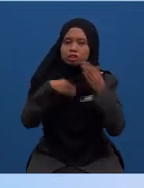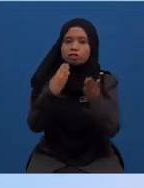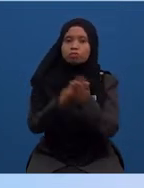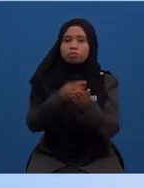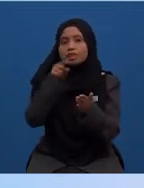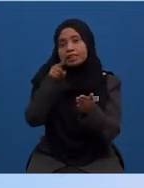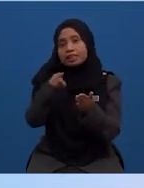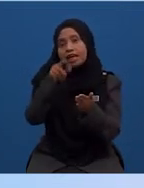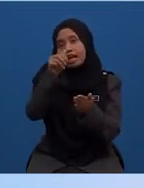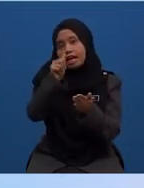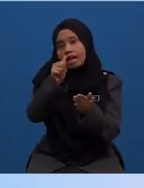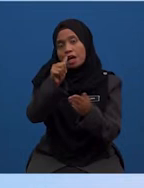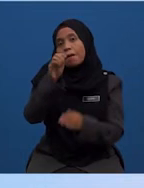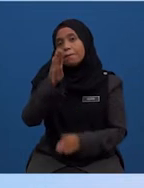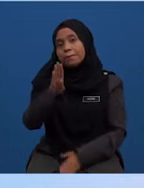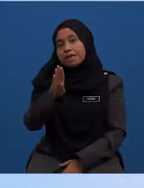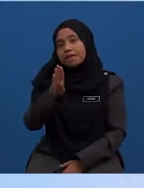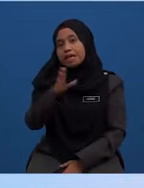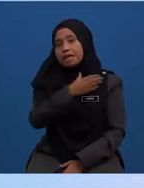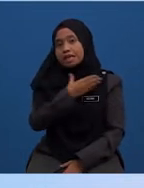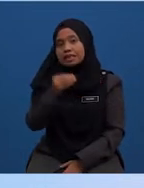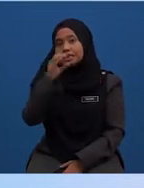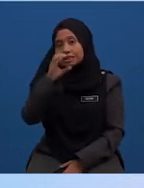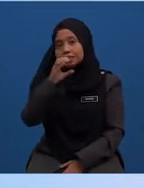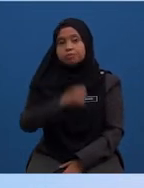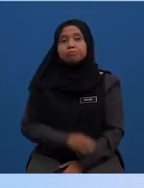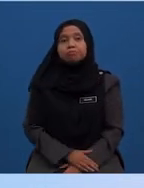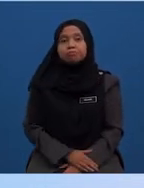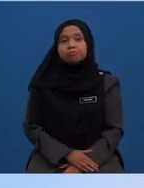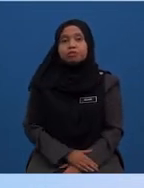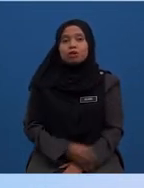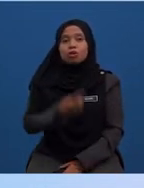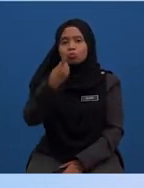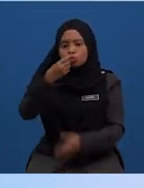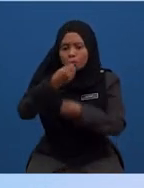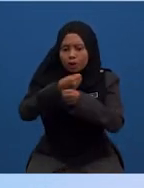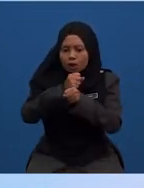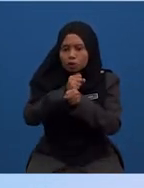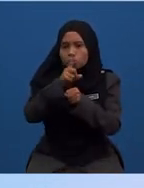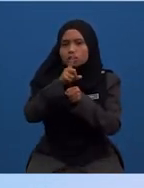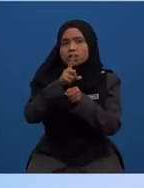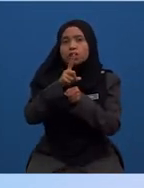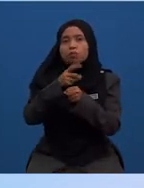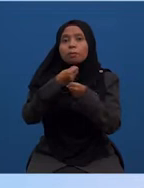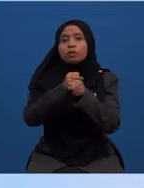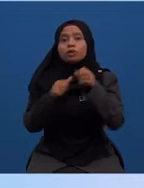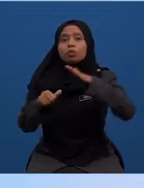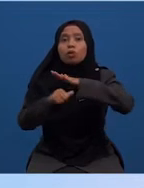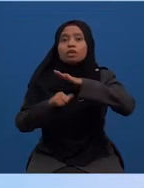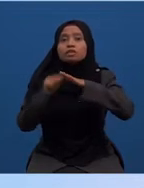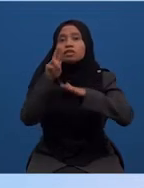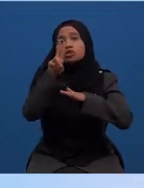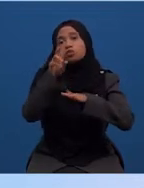semua titik A, B dan C bagi membentuk sebuah